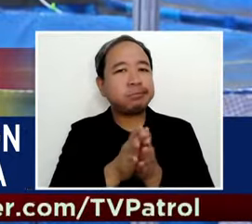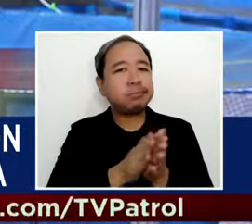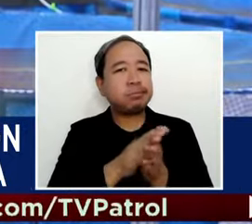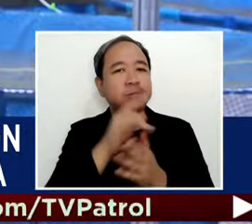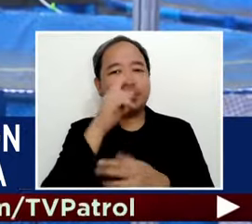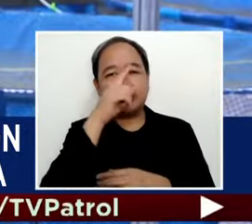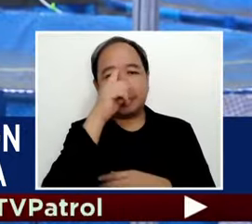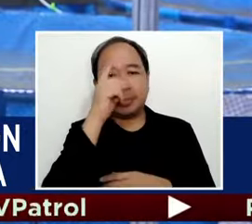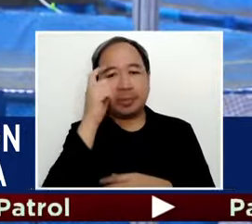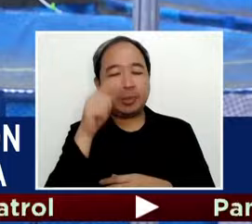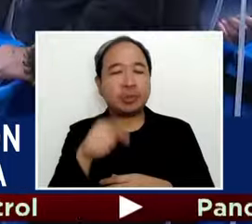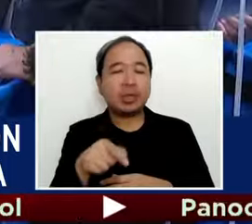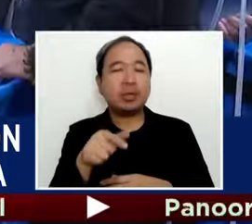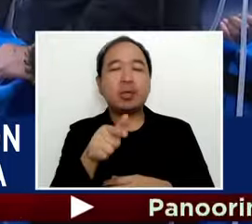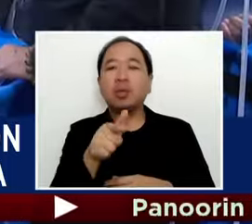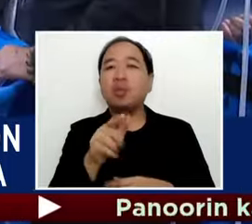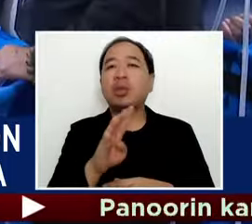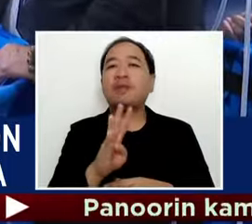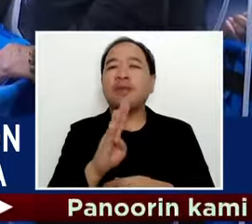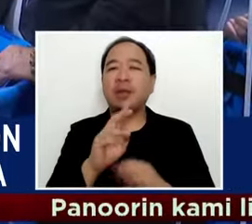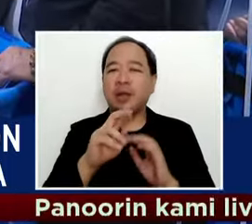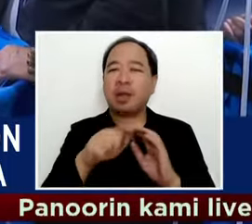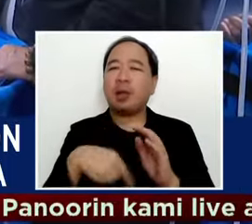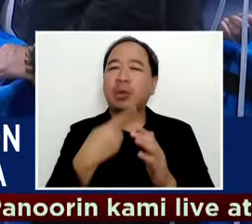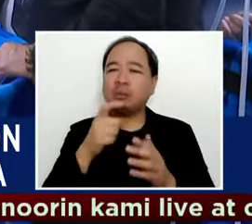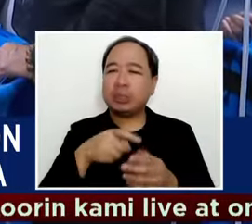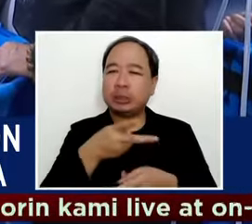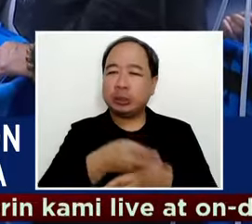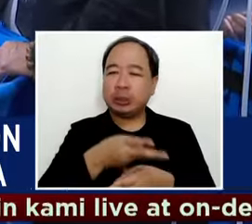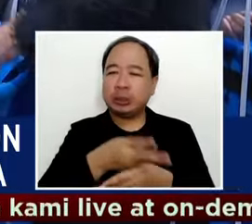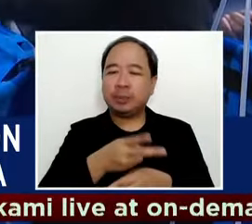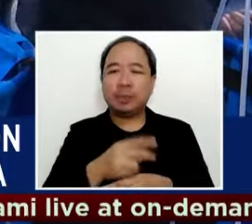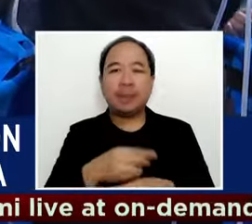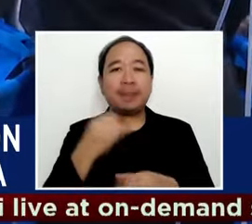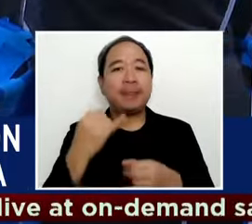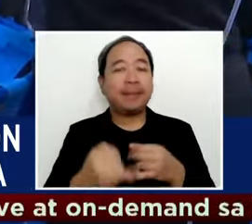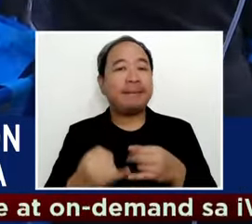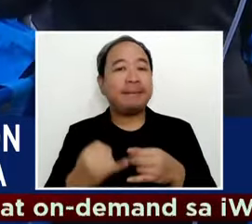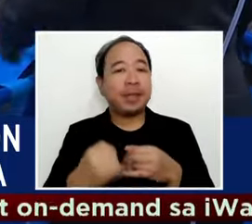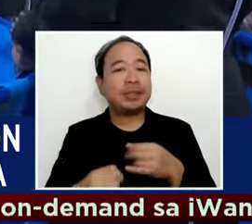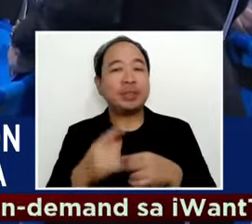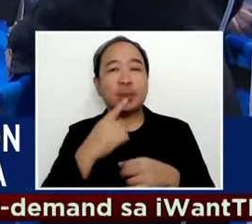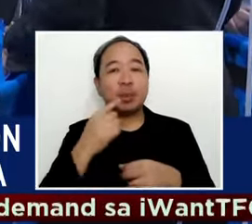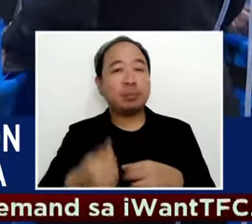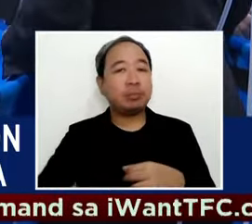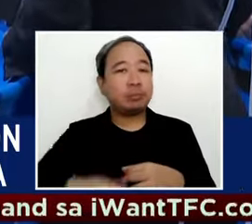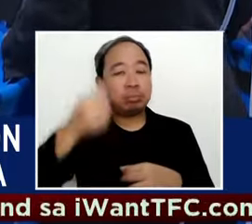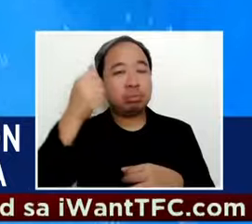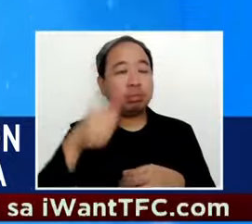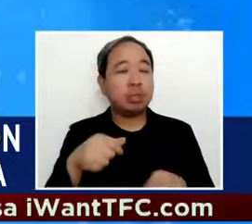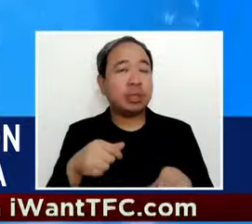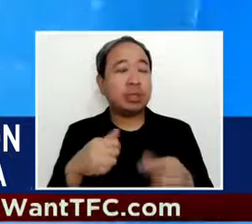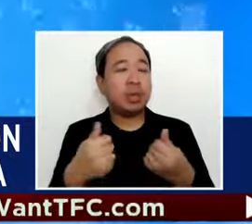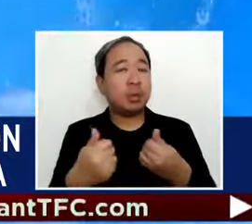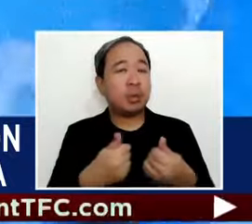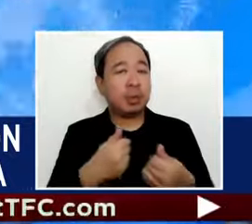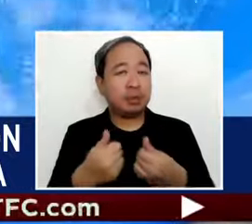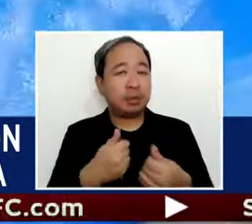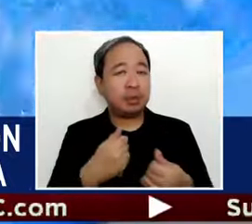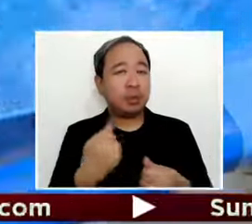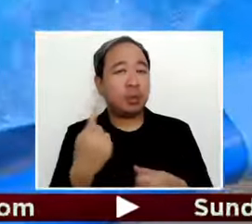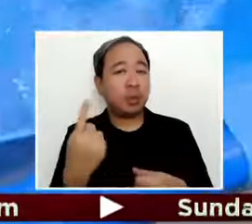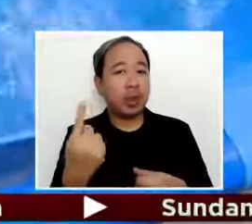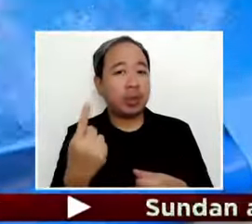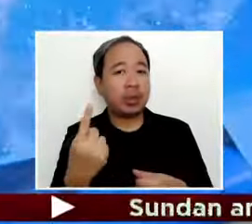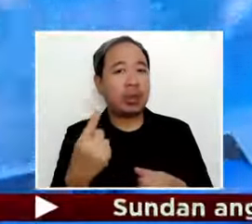a 24/7 job. At sa huli, ang hinirang na kampyon ng kompetisyon ay isang